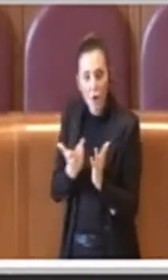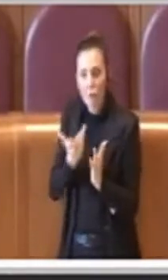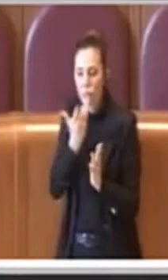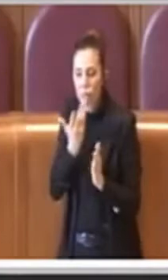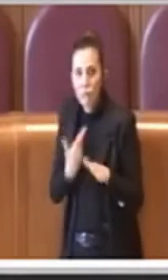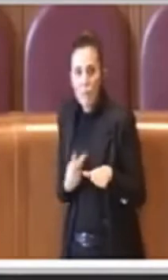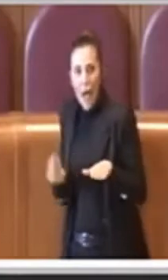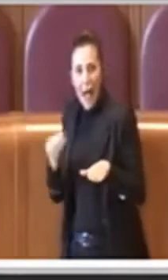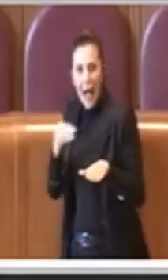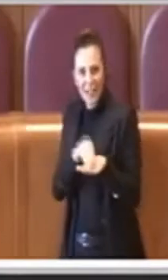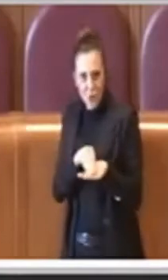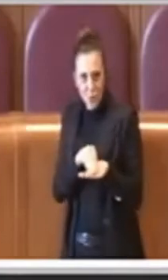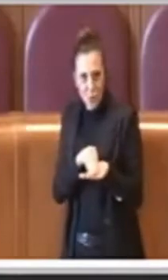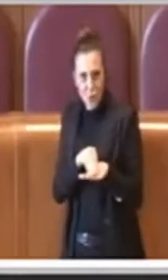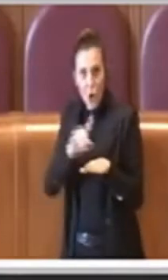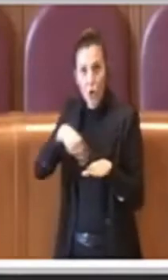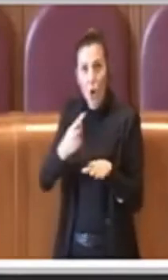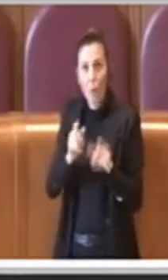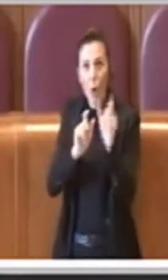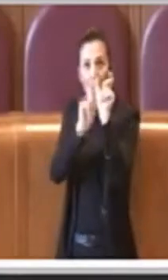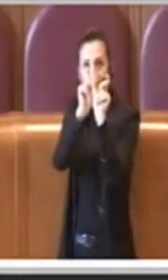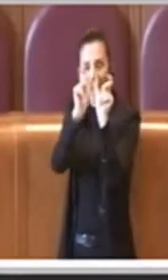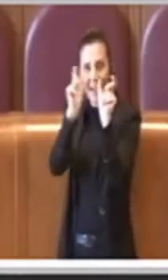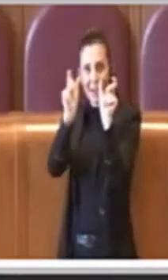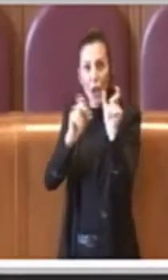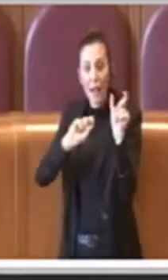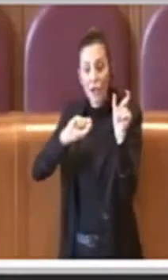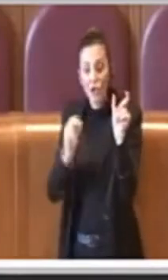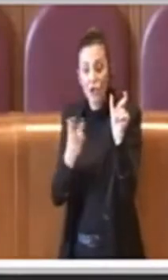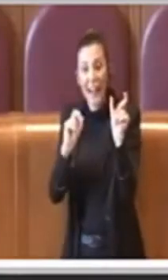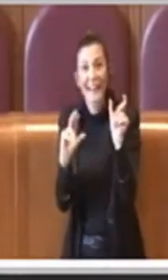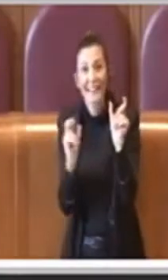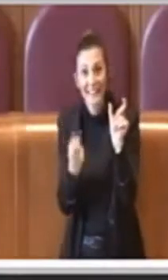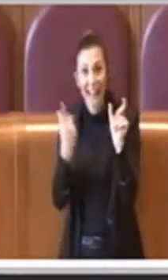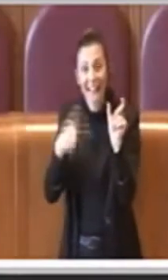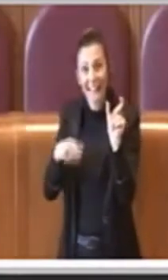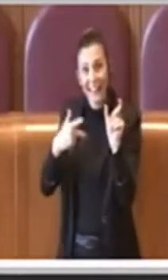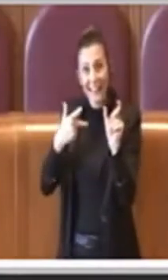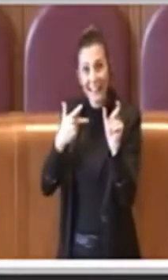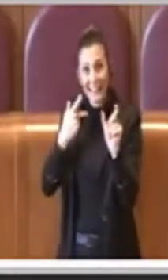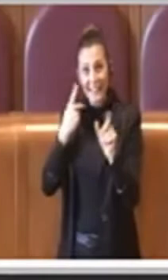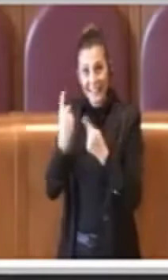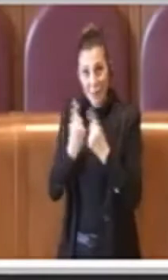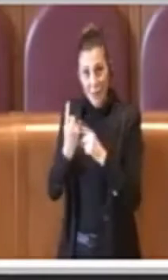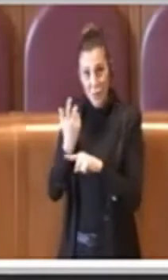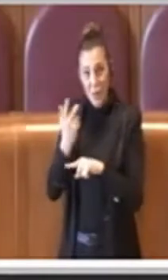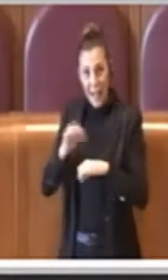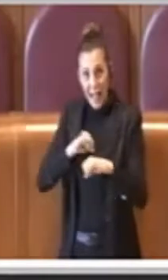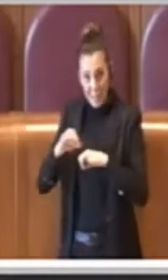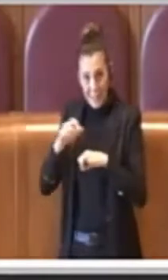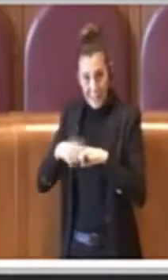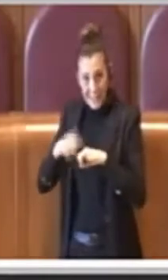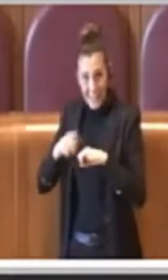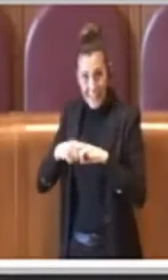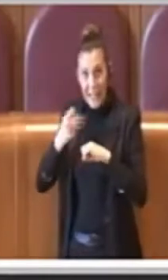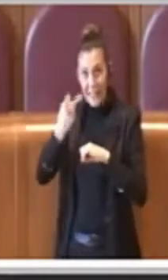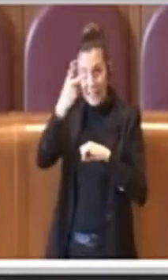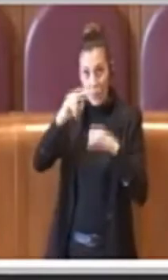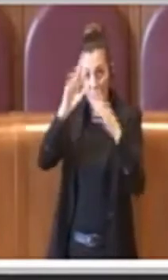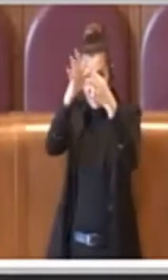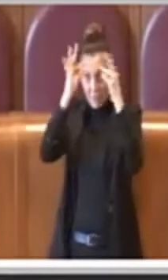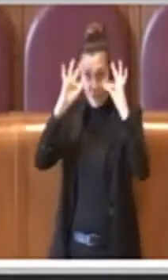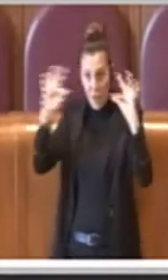aggiungere, dopo le parole celerità dell'azione amministrativa, il seguente capoverso che vado a leggere.